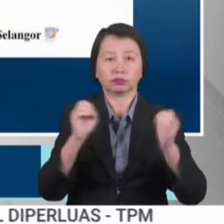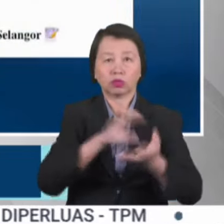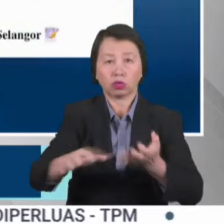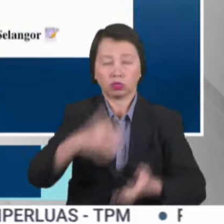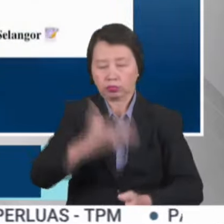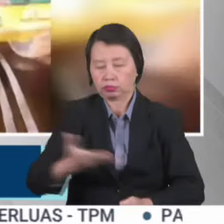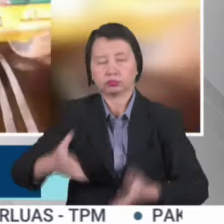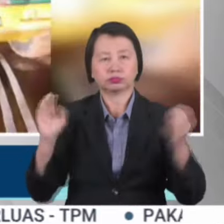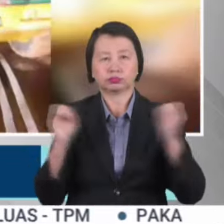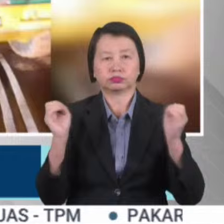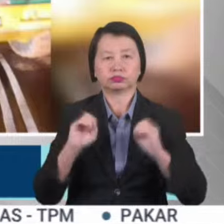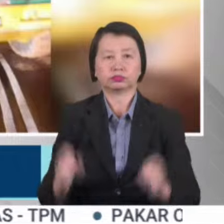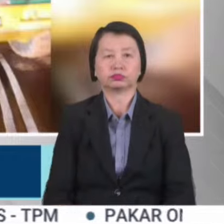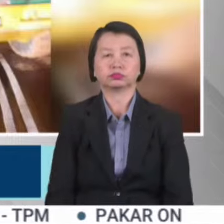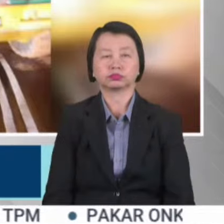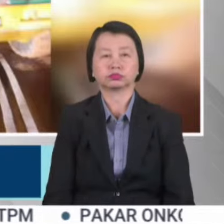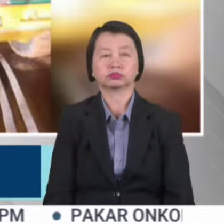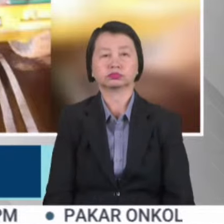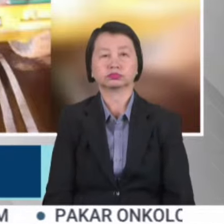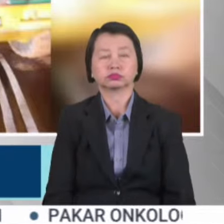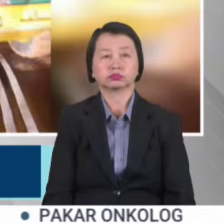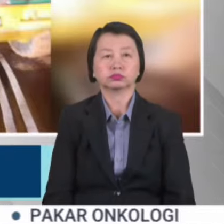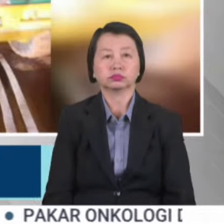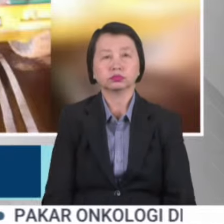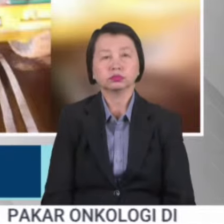kerosakan harta benda dilaporkan.